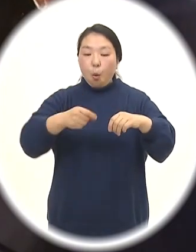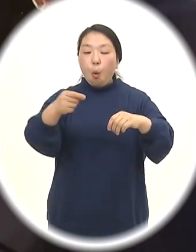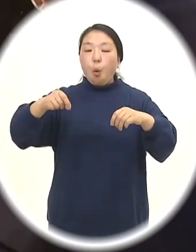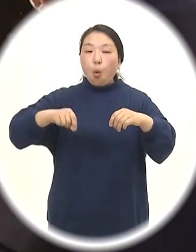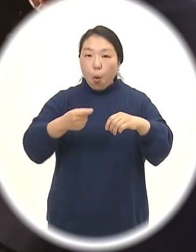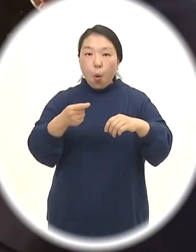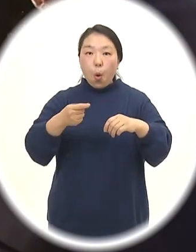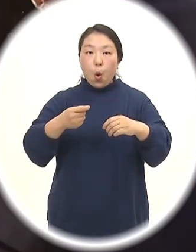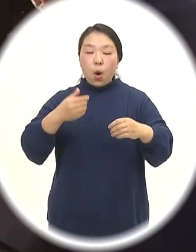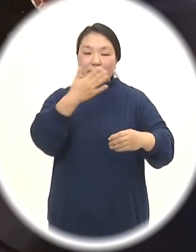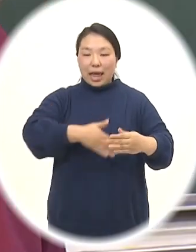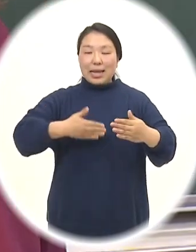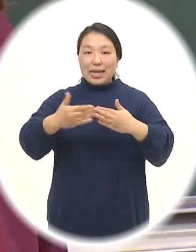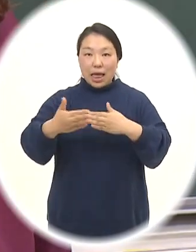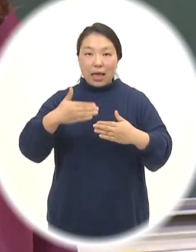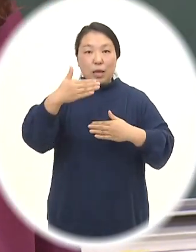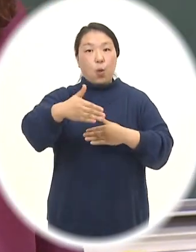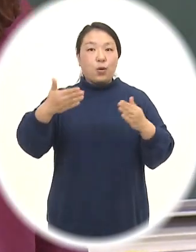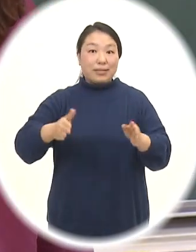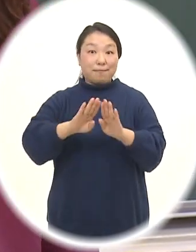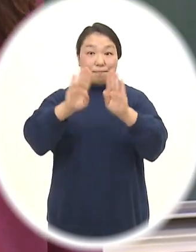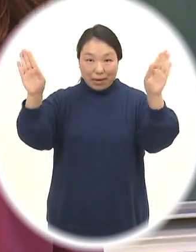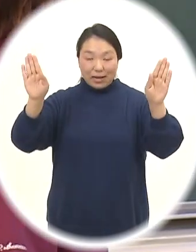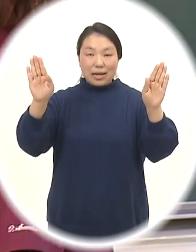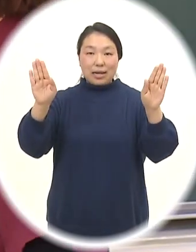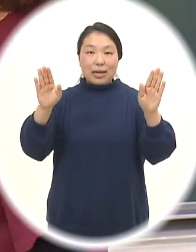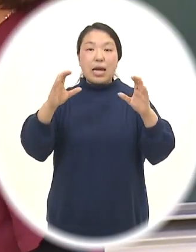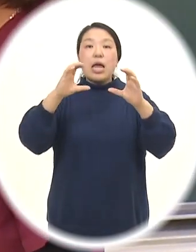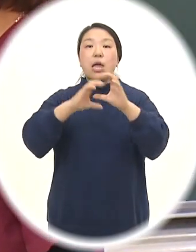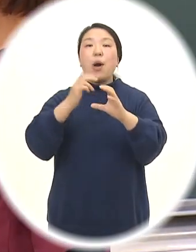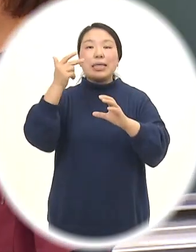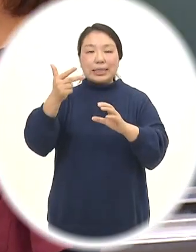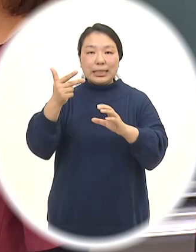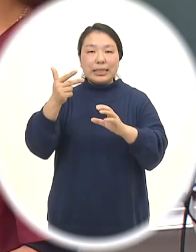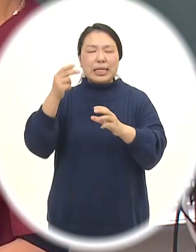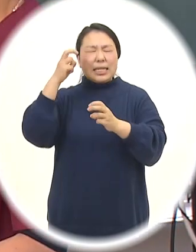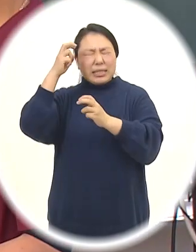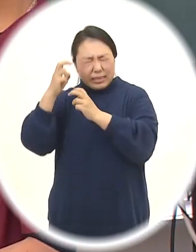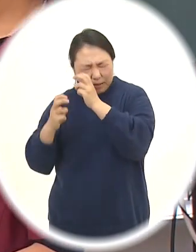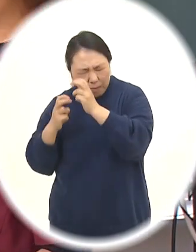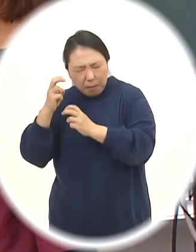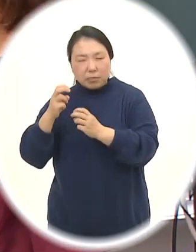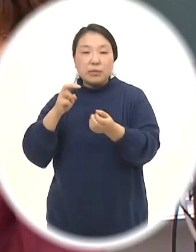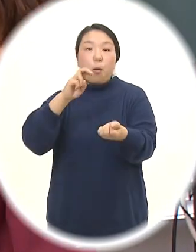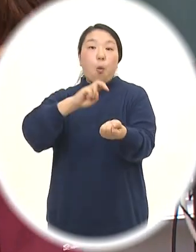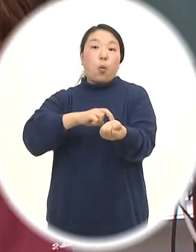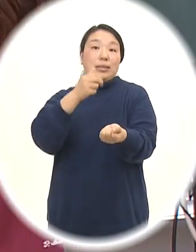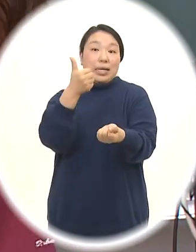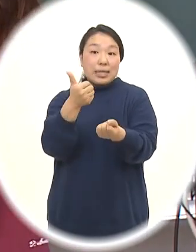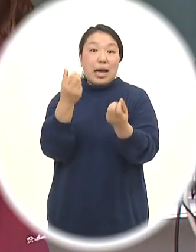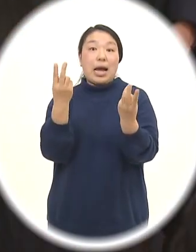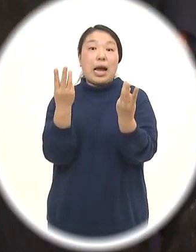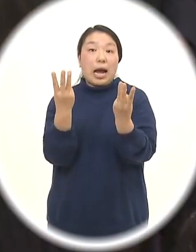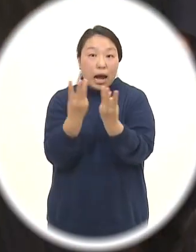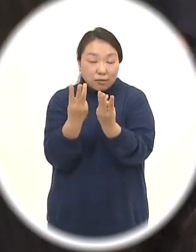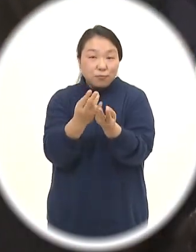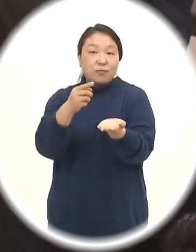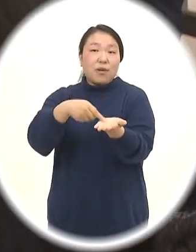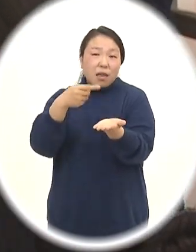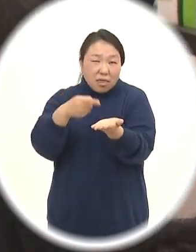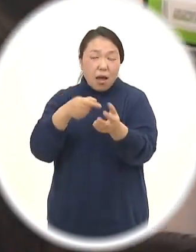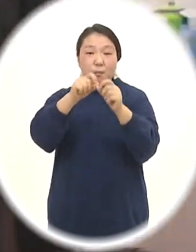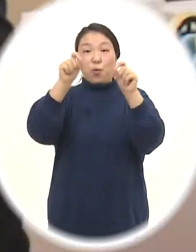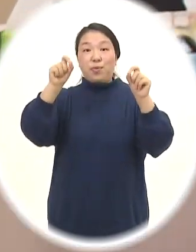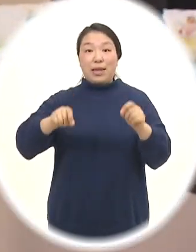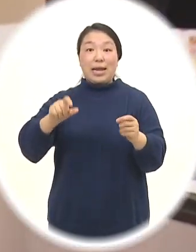教室が開かれましたこれはいわき市が抱える深刻な医師不足の解消を目的としてい